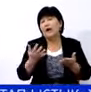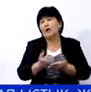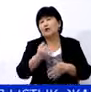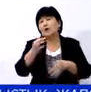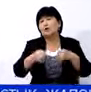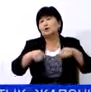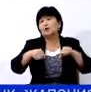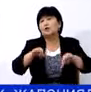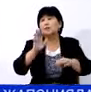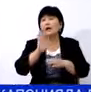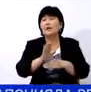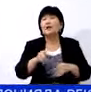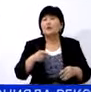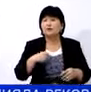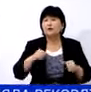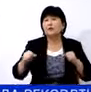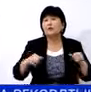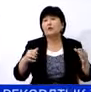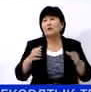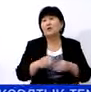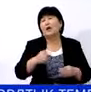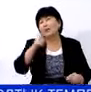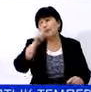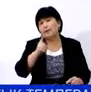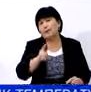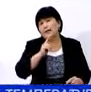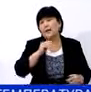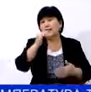сот шешімімен анықталғаннан кейін біз мердігер мекемемен график кестесін әзірлейміз.